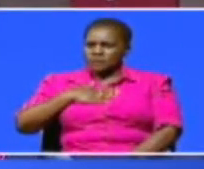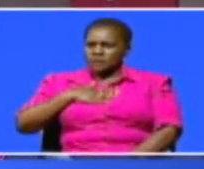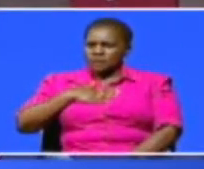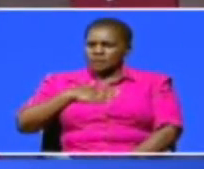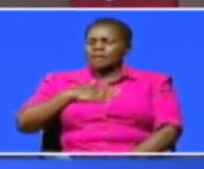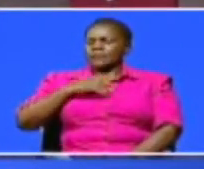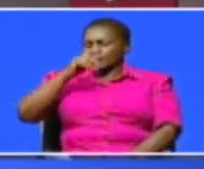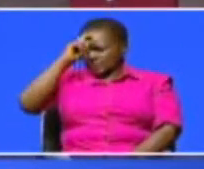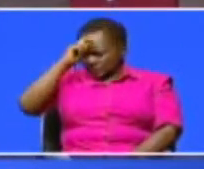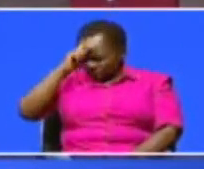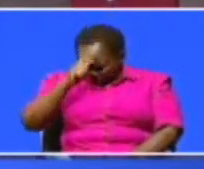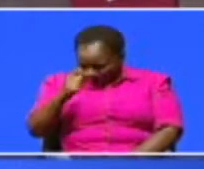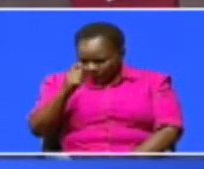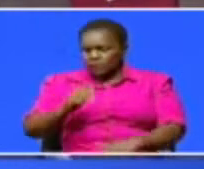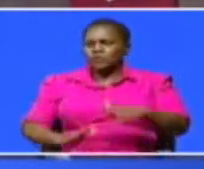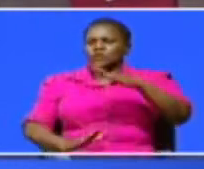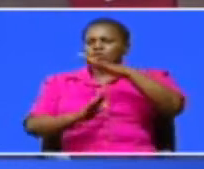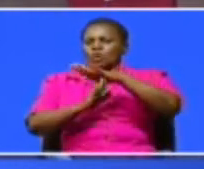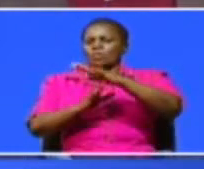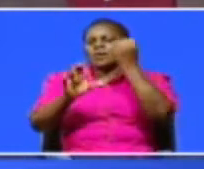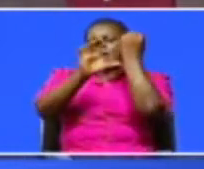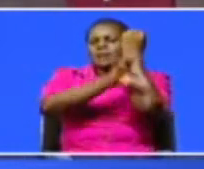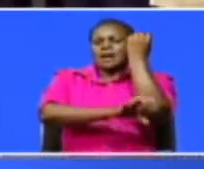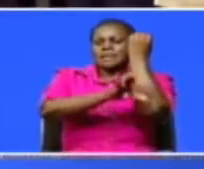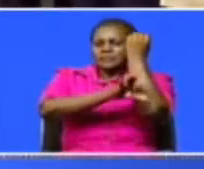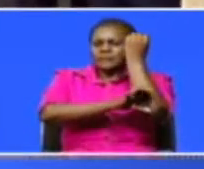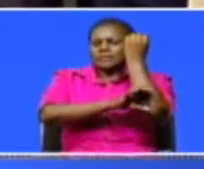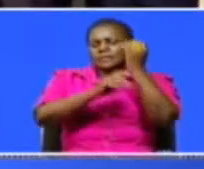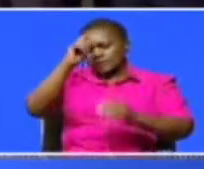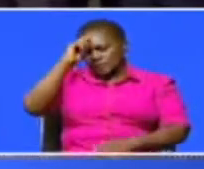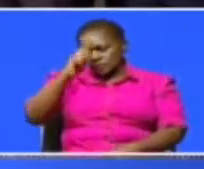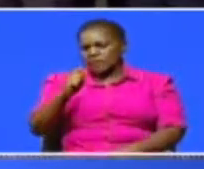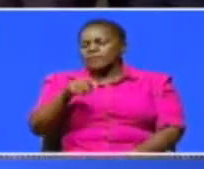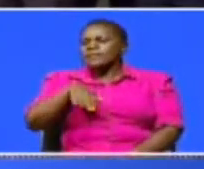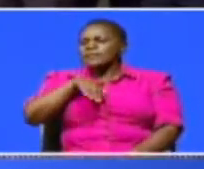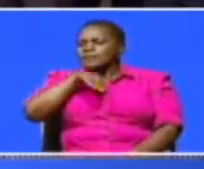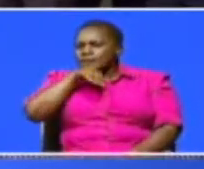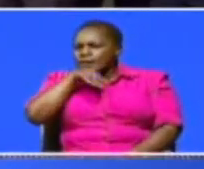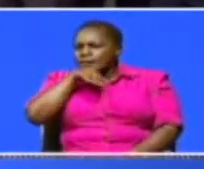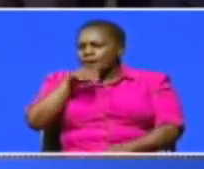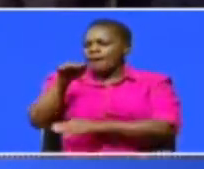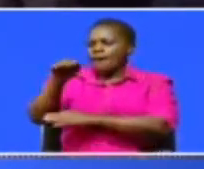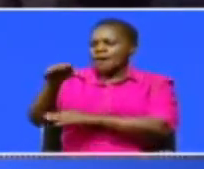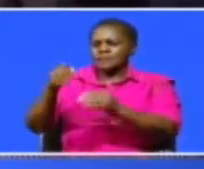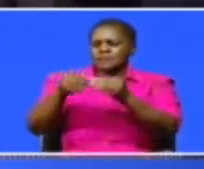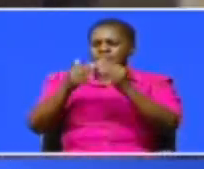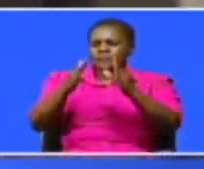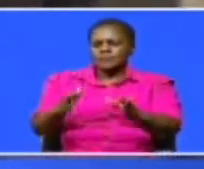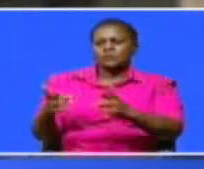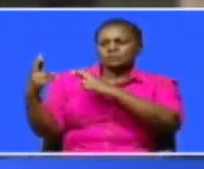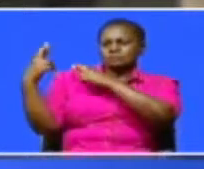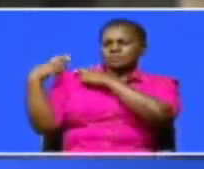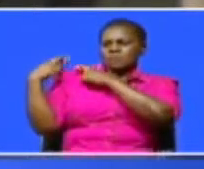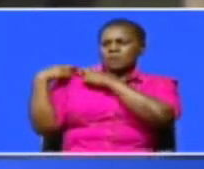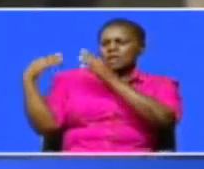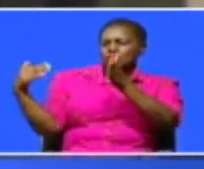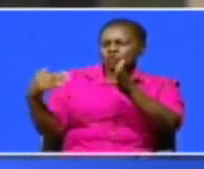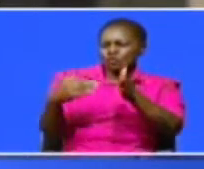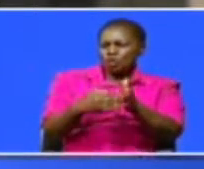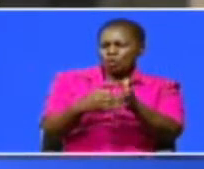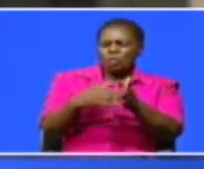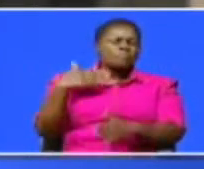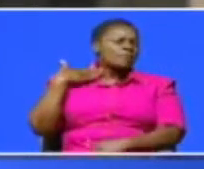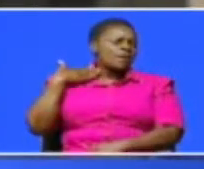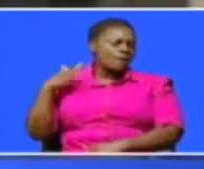mwenye tunamheshimu na inji yote, mama Ngina. Odinga akiwarai viongozi kuwajibika na kusitisha cheche